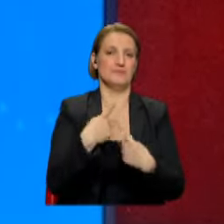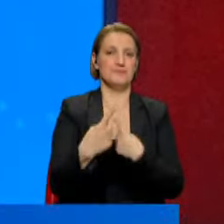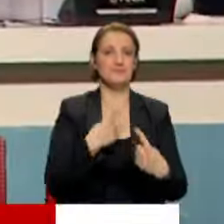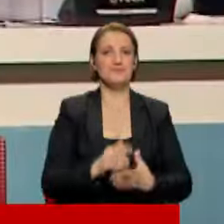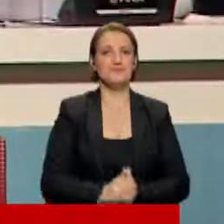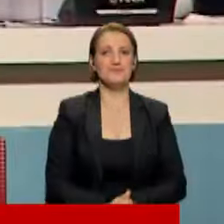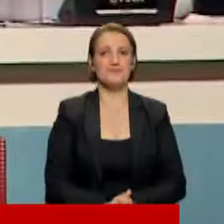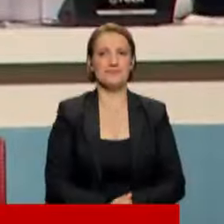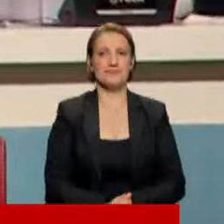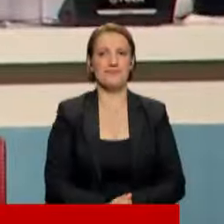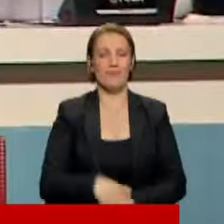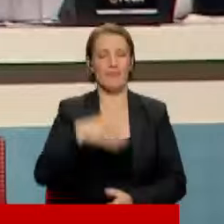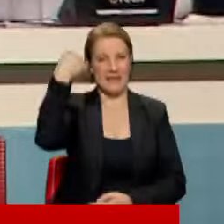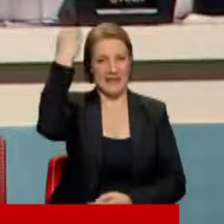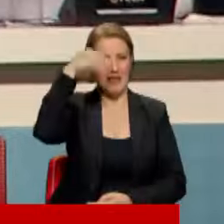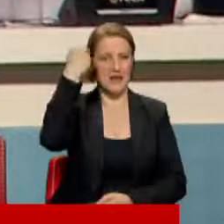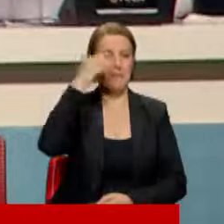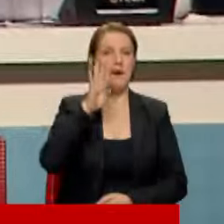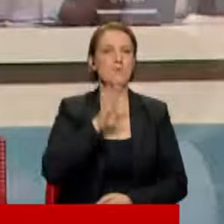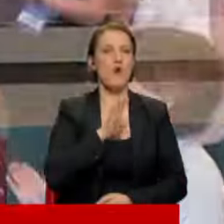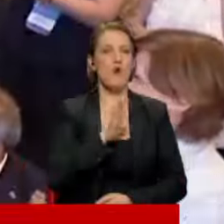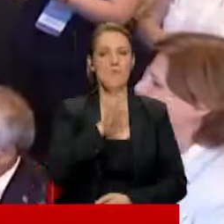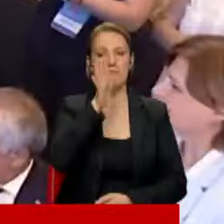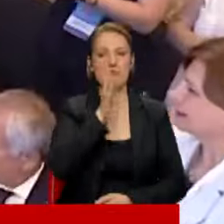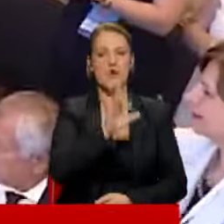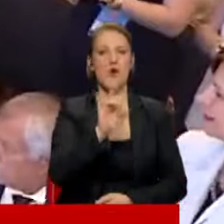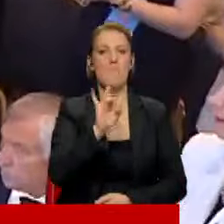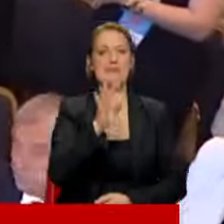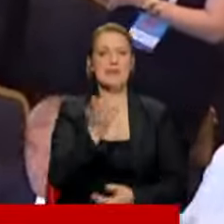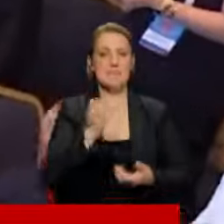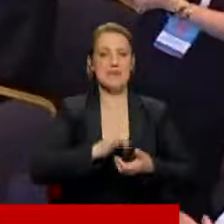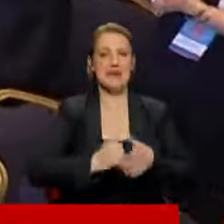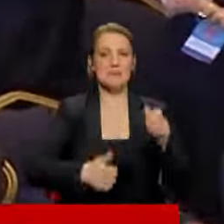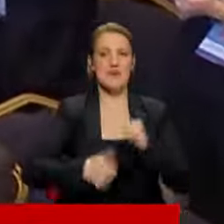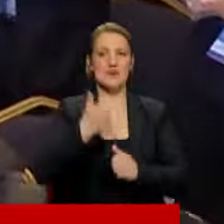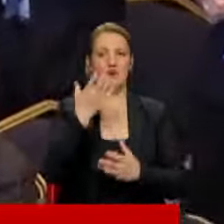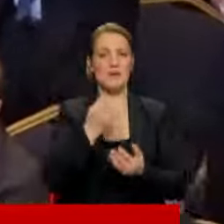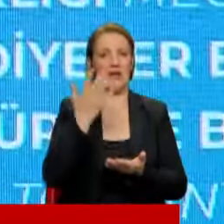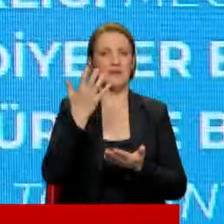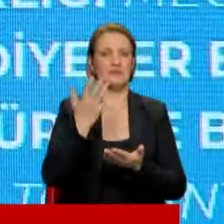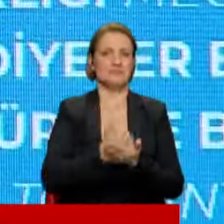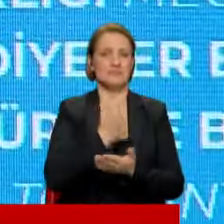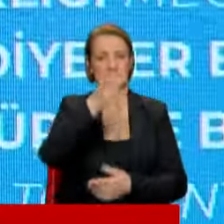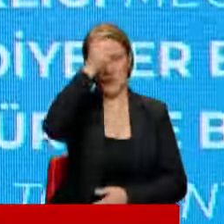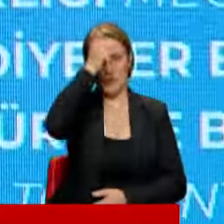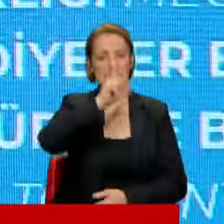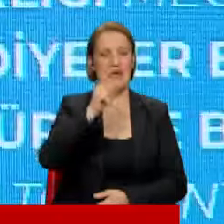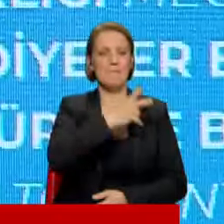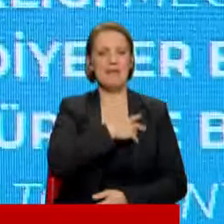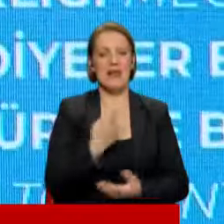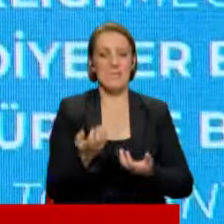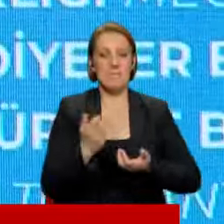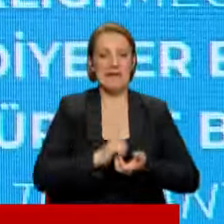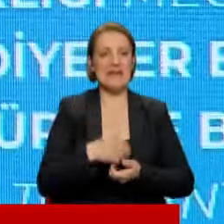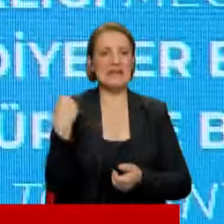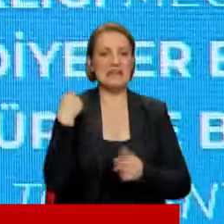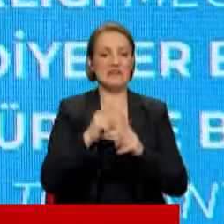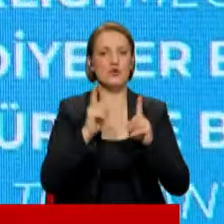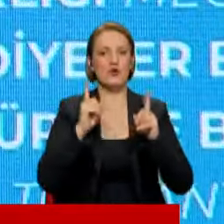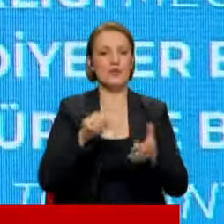edeceğiz Ekrem İmamoğlu 515 oyla Birlik Başkanı olarak seçilmiştir Türkiye Belediyeler Birliği de Yeni